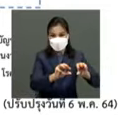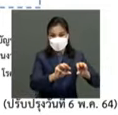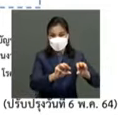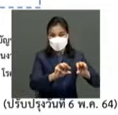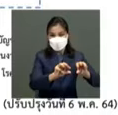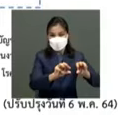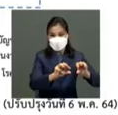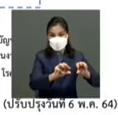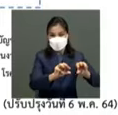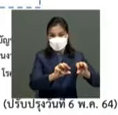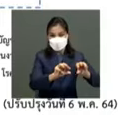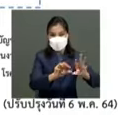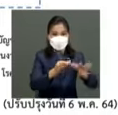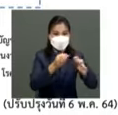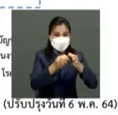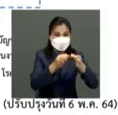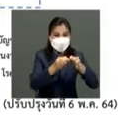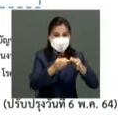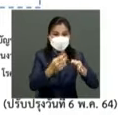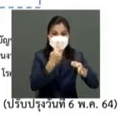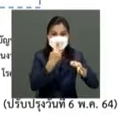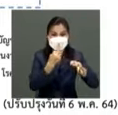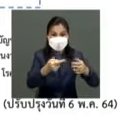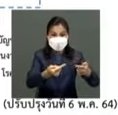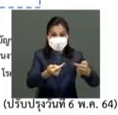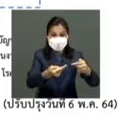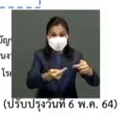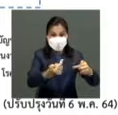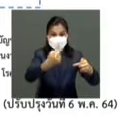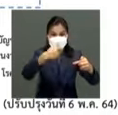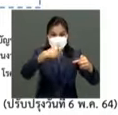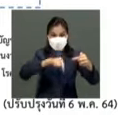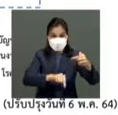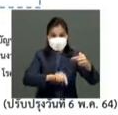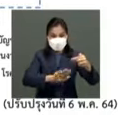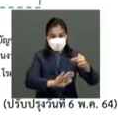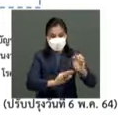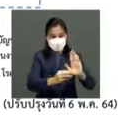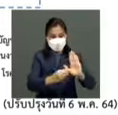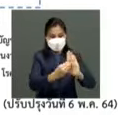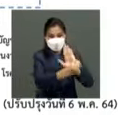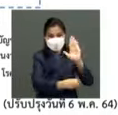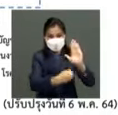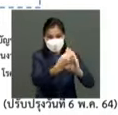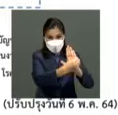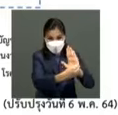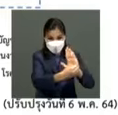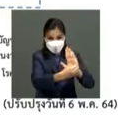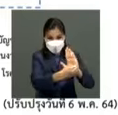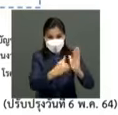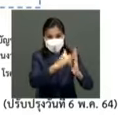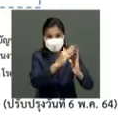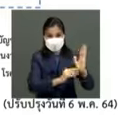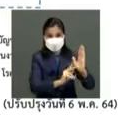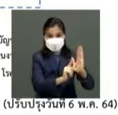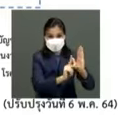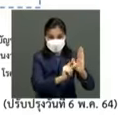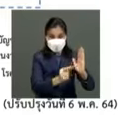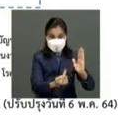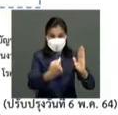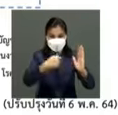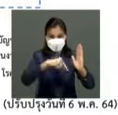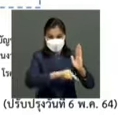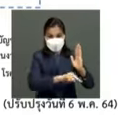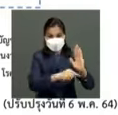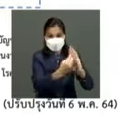แจกแจงลงมาข้างล่างท่านจะเห็นนะครับว่ามีสปกจังหวัดซึ่งเราได้ว่าคณะกรรมการโรคติดต่อจังหวัดเนี่ย